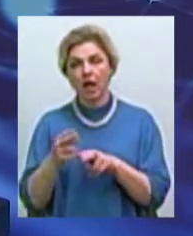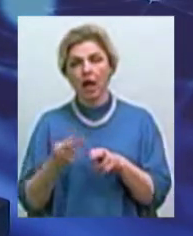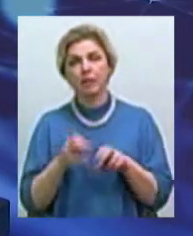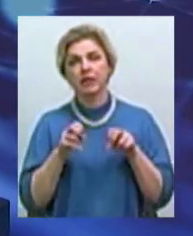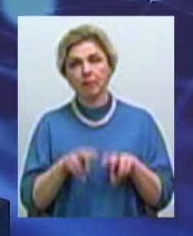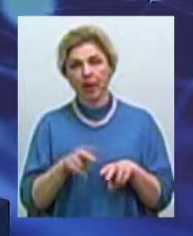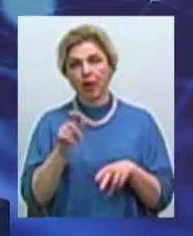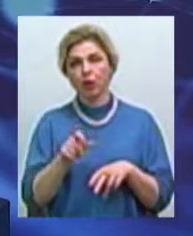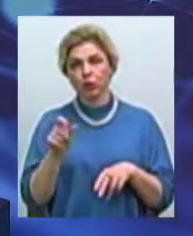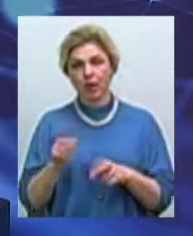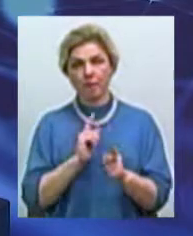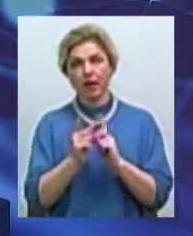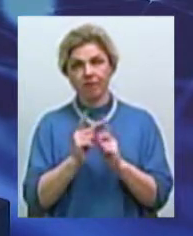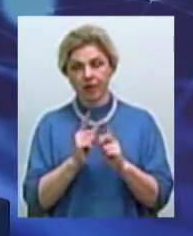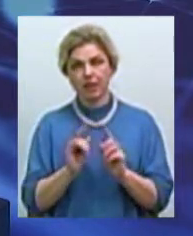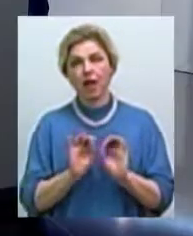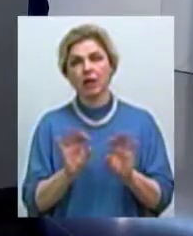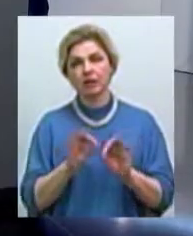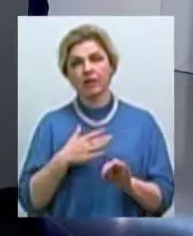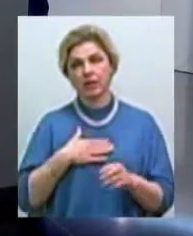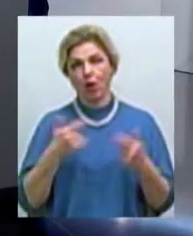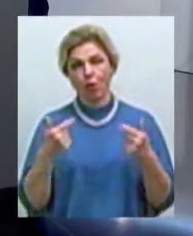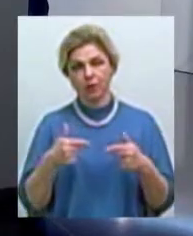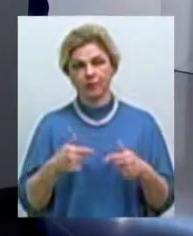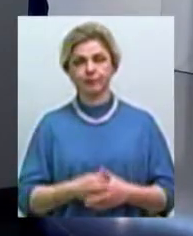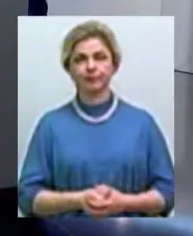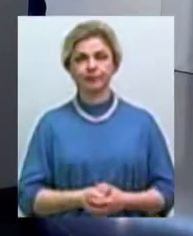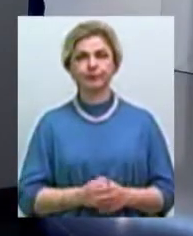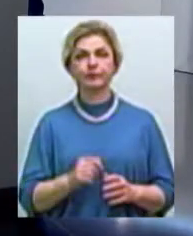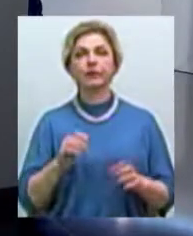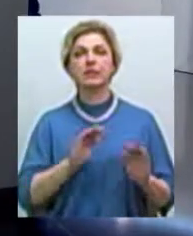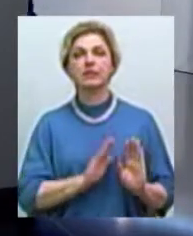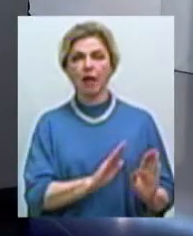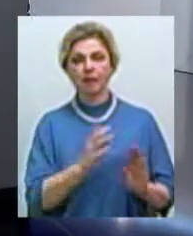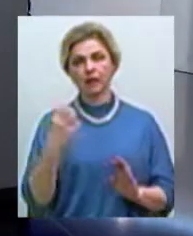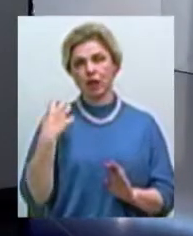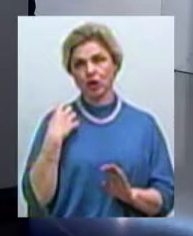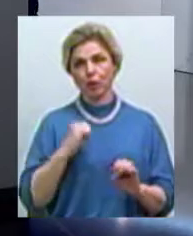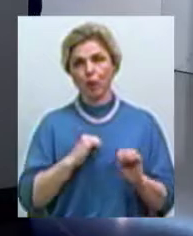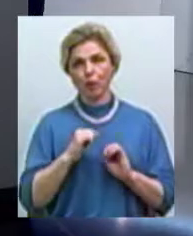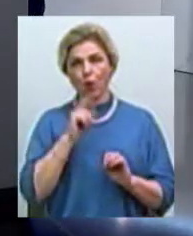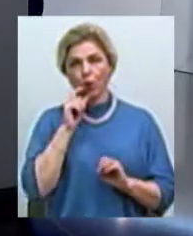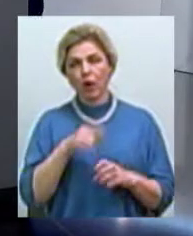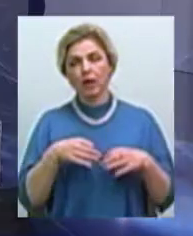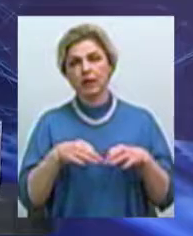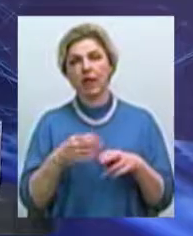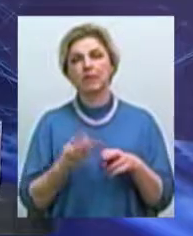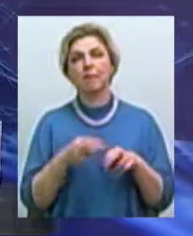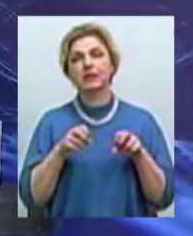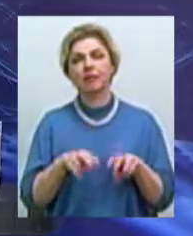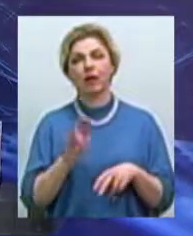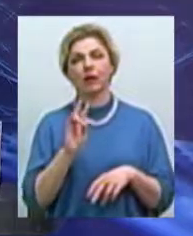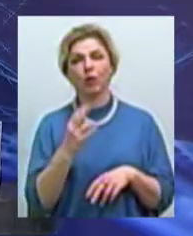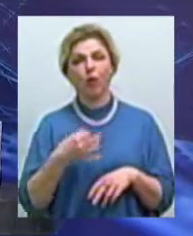Миколаєві і області, розповість наш сьогоднішній гість в студії. Заступник начальника управління Укртрансбезпеки у Миколаївській